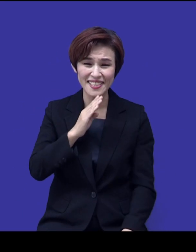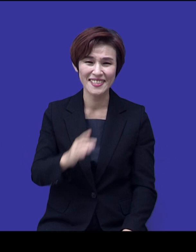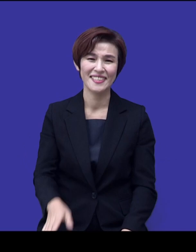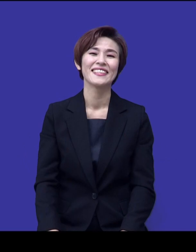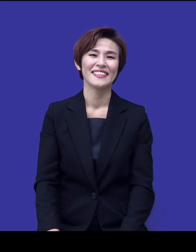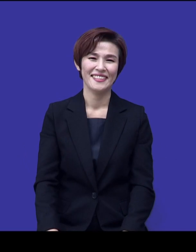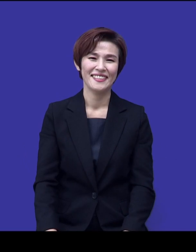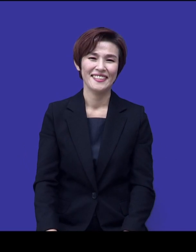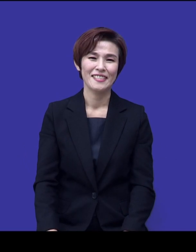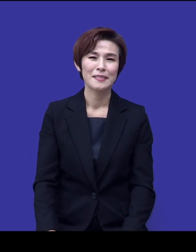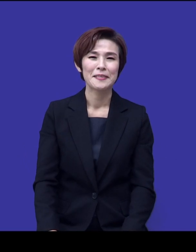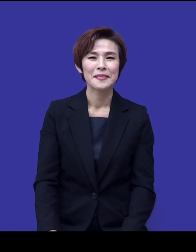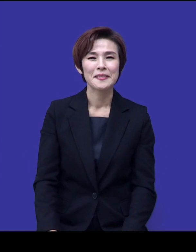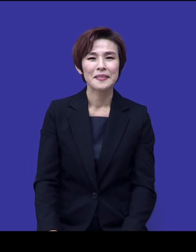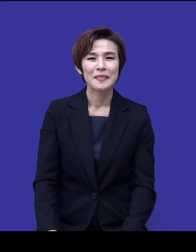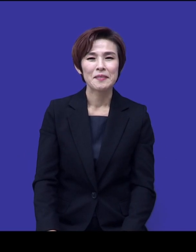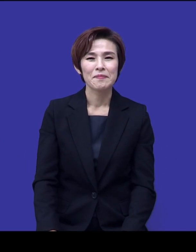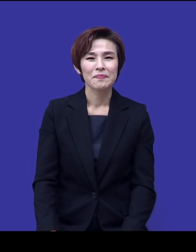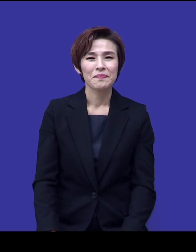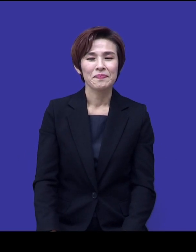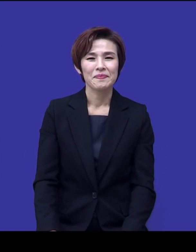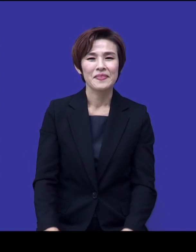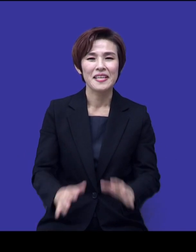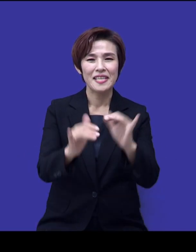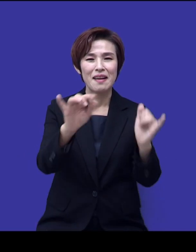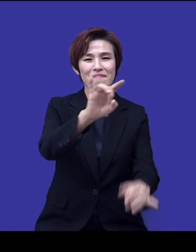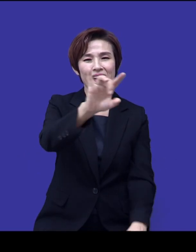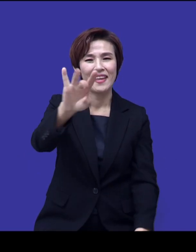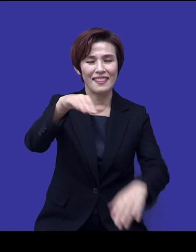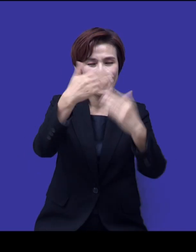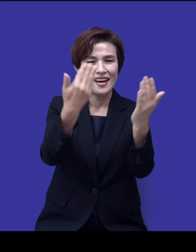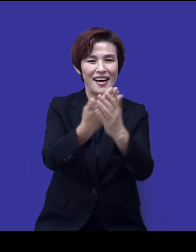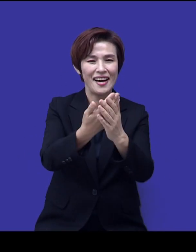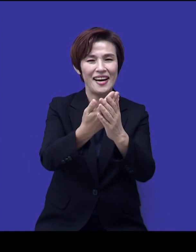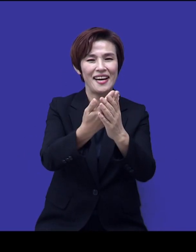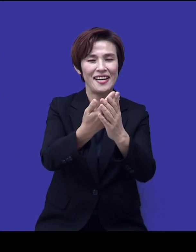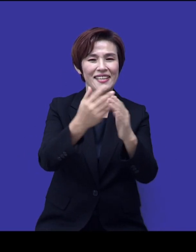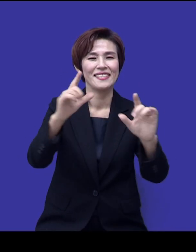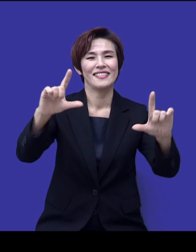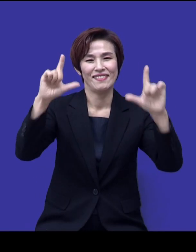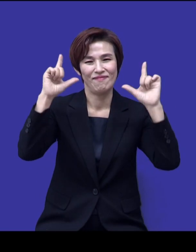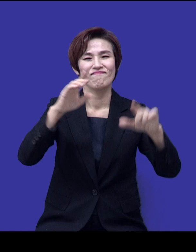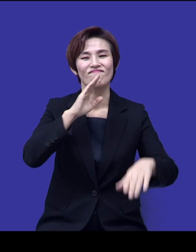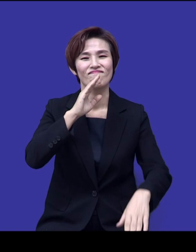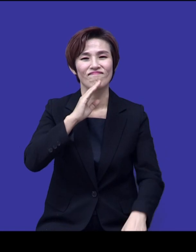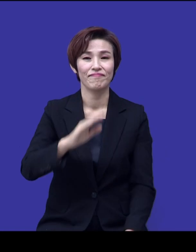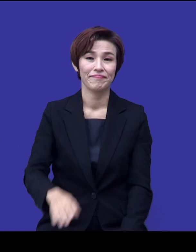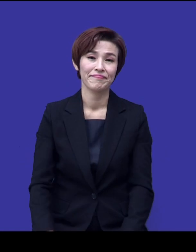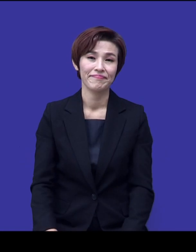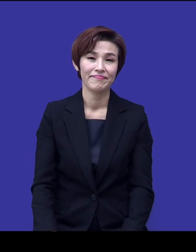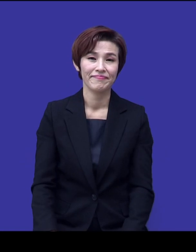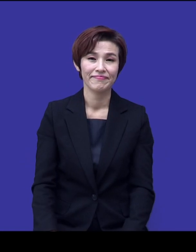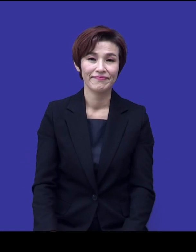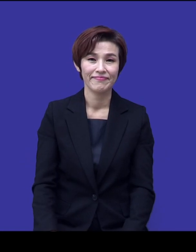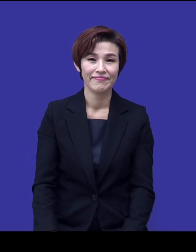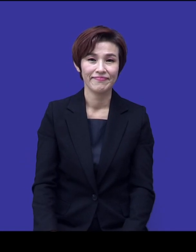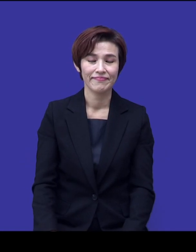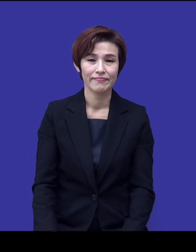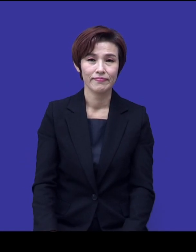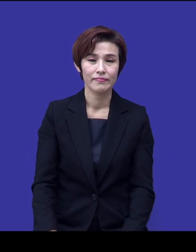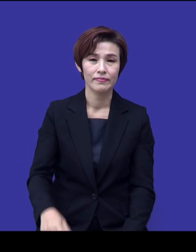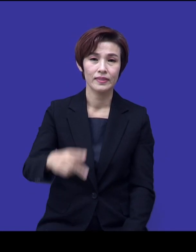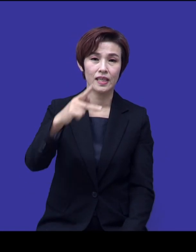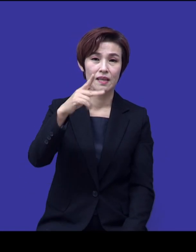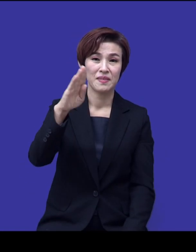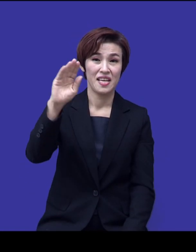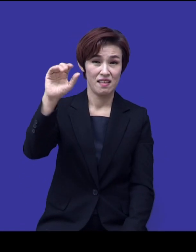김영진이라는 작품의 주인공. 네. 네. 우리 각자 다 주인공이죠. 그렇죠, 자기 드라마에. 그렇죠. 맞습니다. 아까 우리 소개에 올렸지만